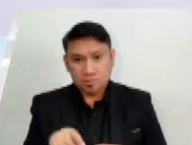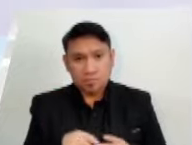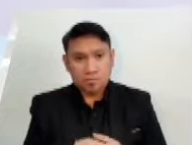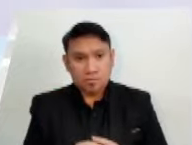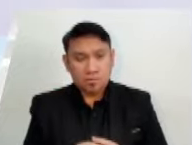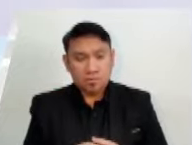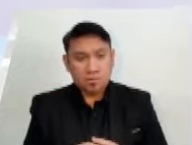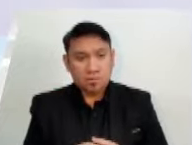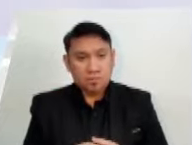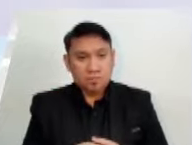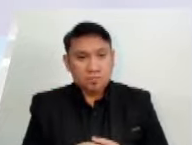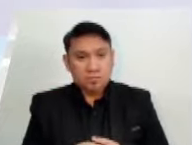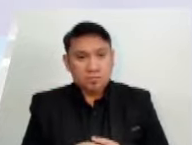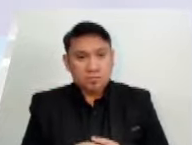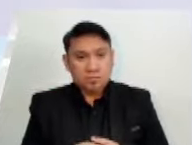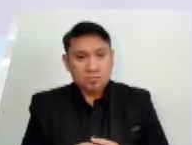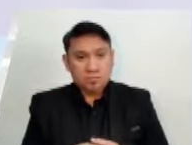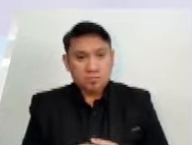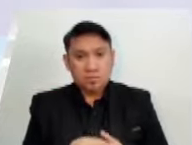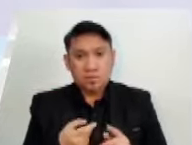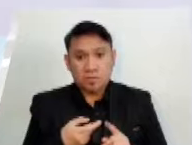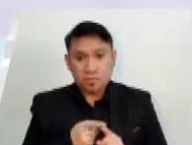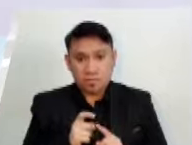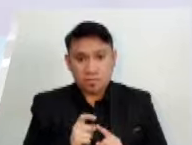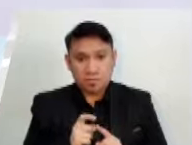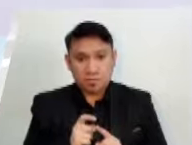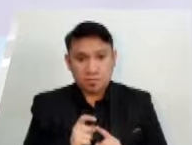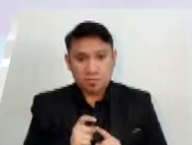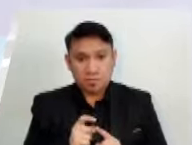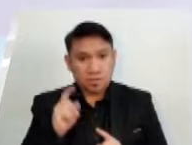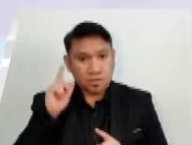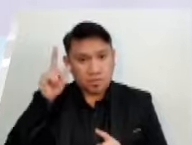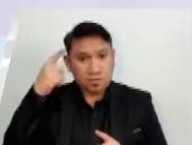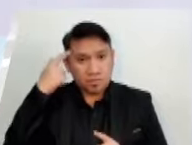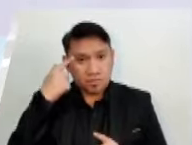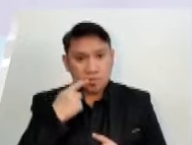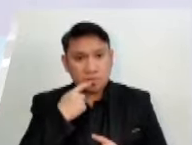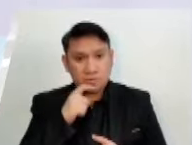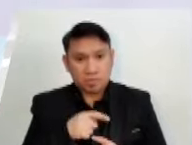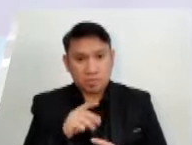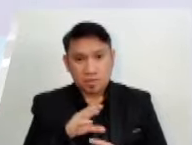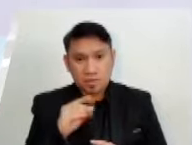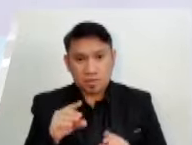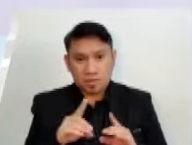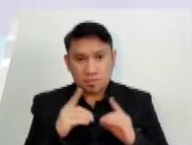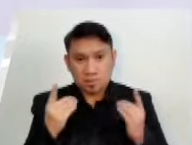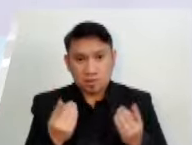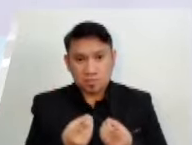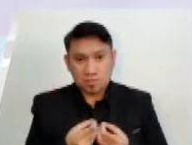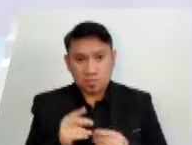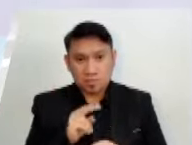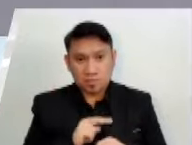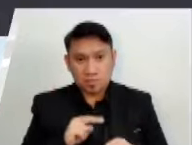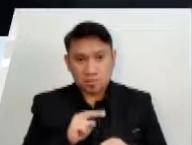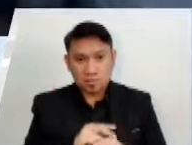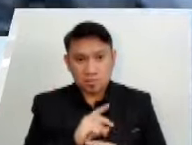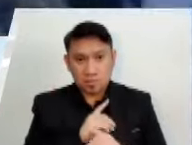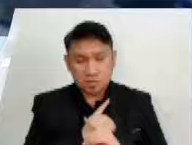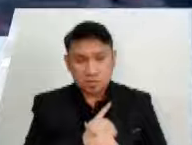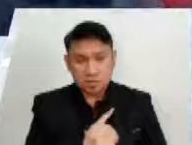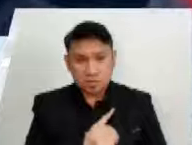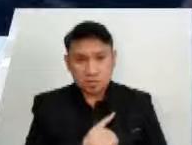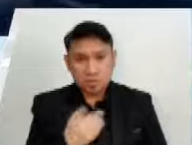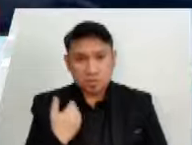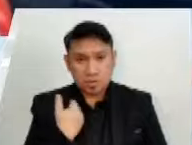higher pronouncements from the government and Department of National defense western command is doing the appropriate planning